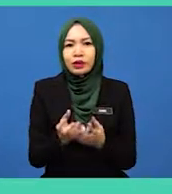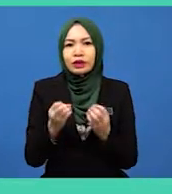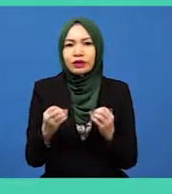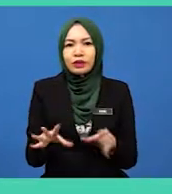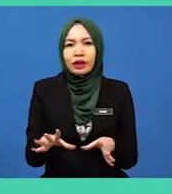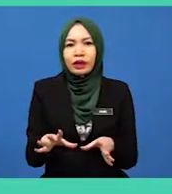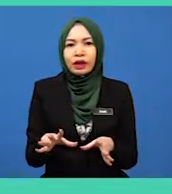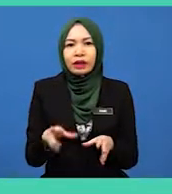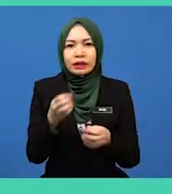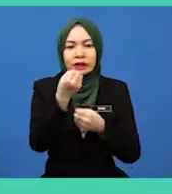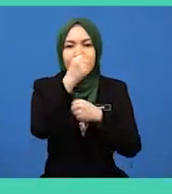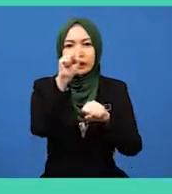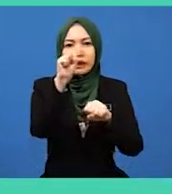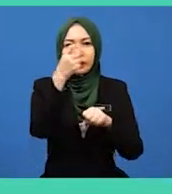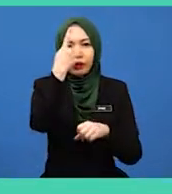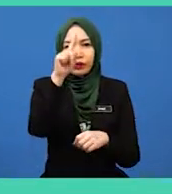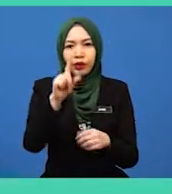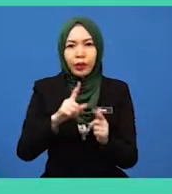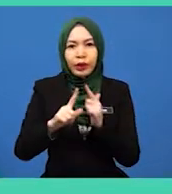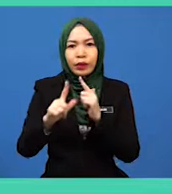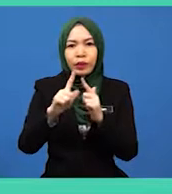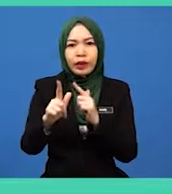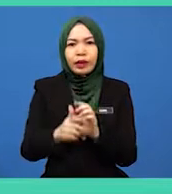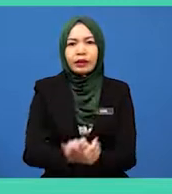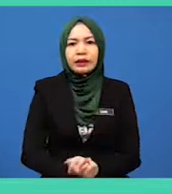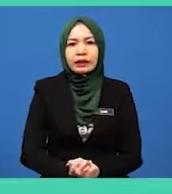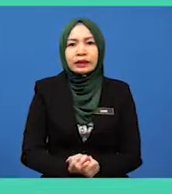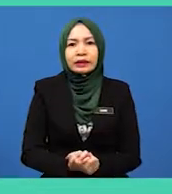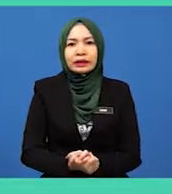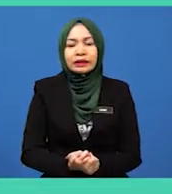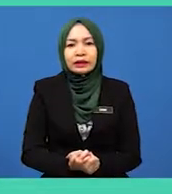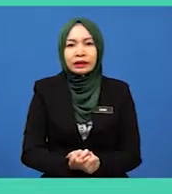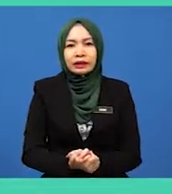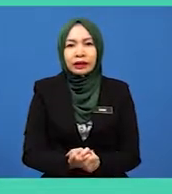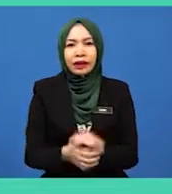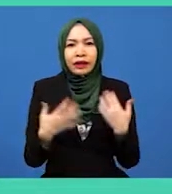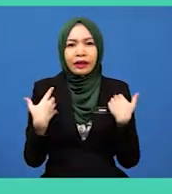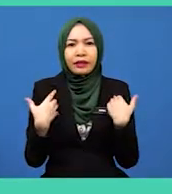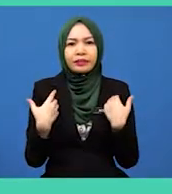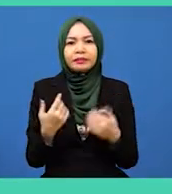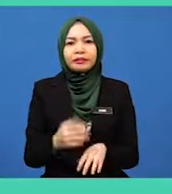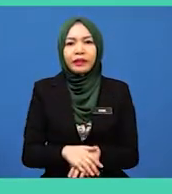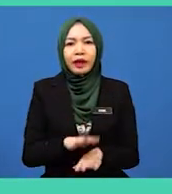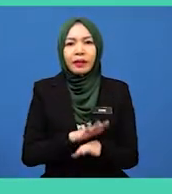Perlumbaan mereka telah disaksikan oleh pelbagai jenis haiwan di hutan.